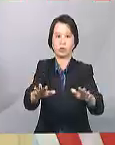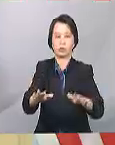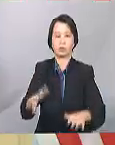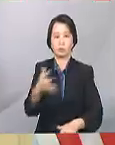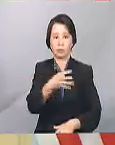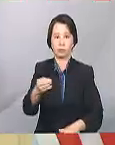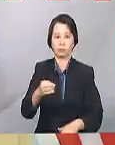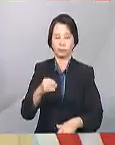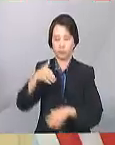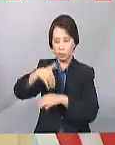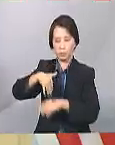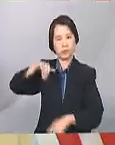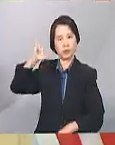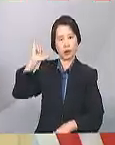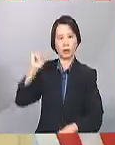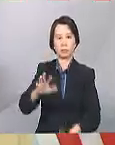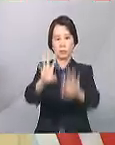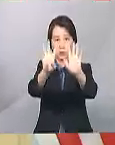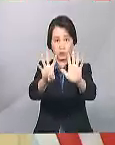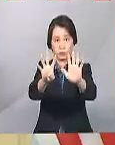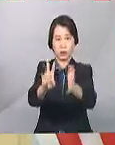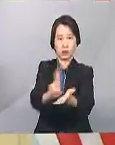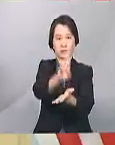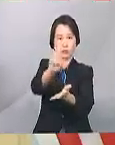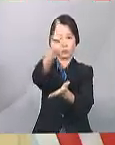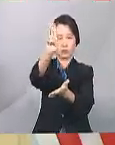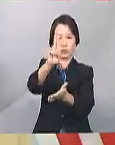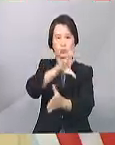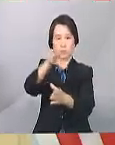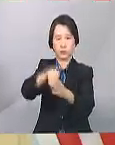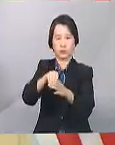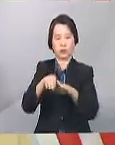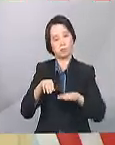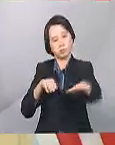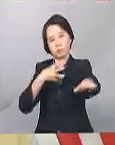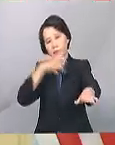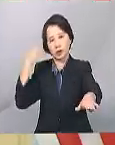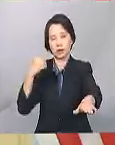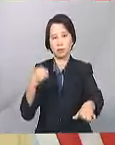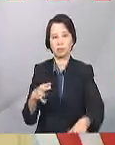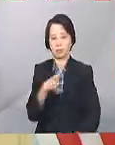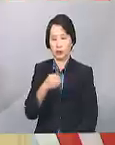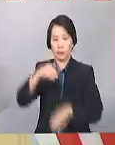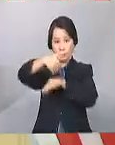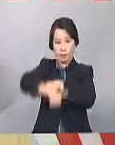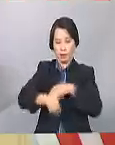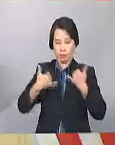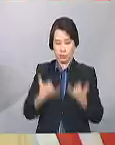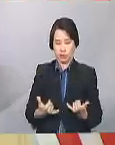Terdapat malam tadi 9 universiti yang terlibat. Dan malam ini 88